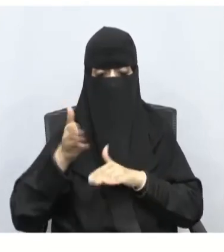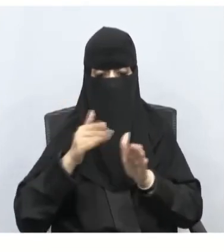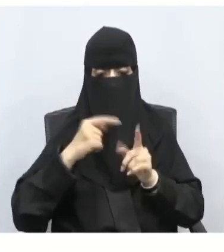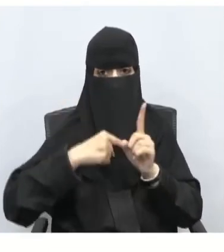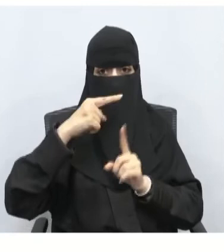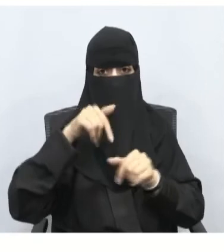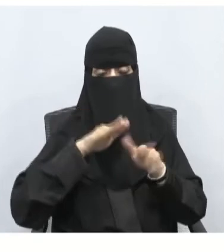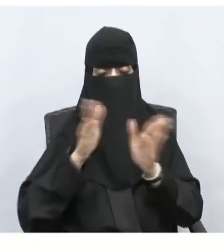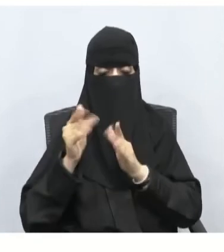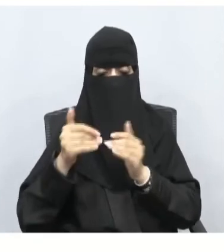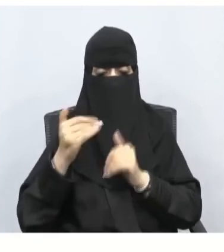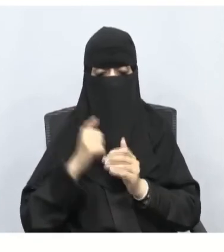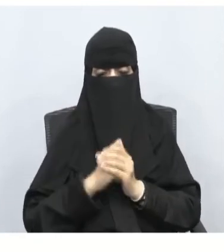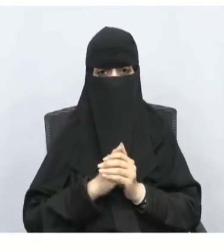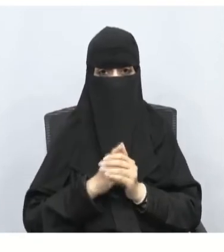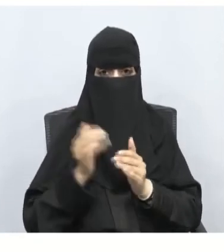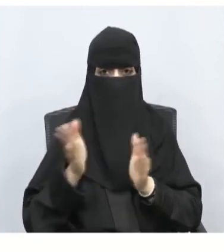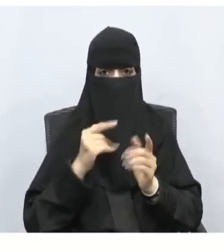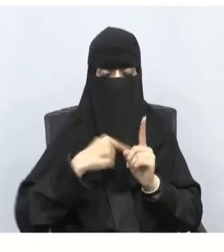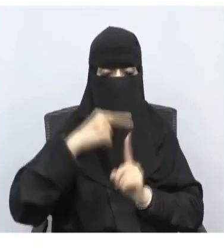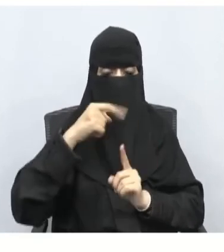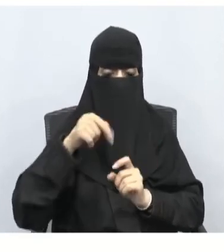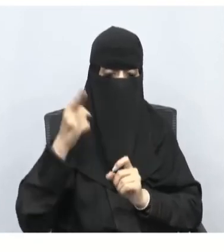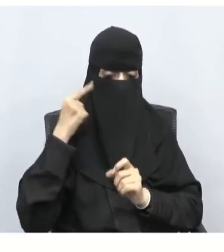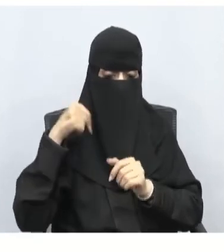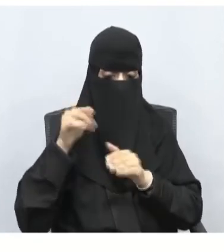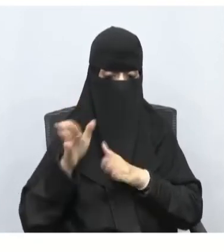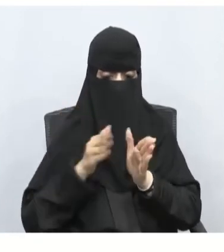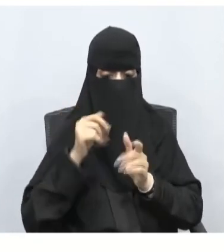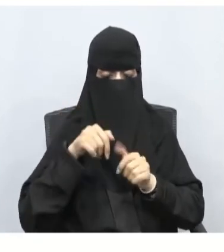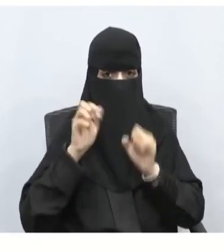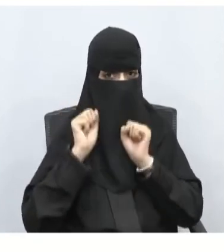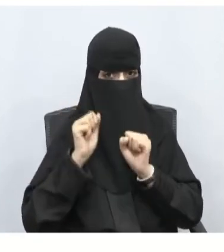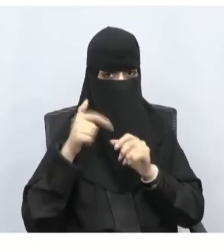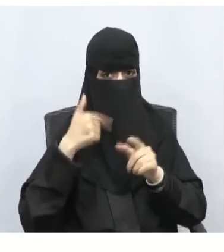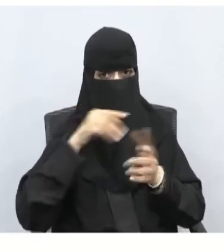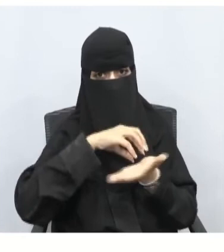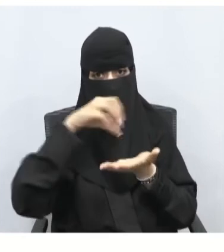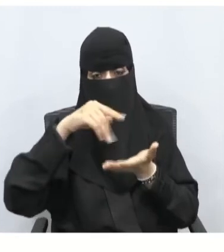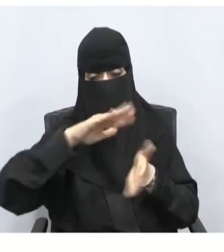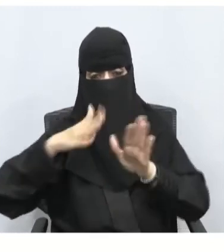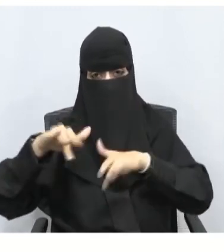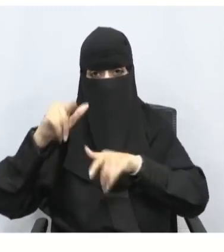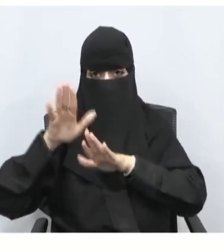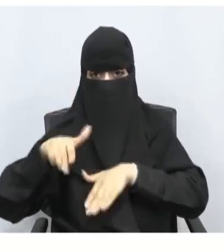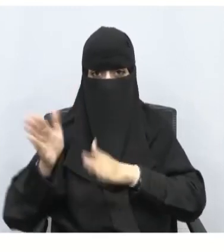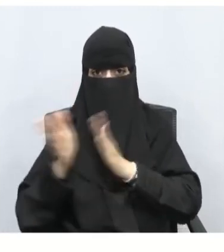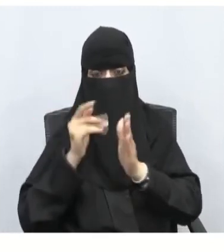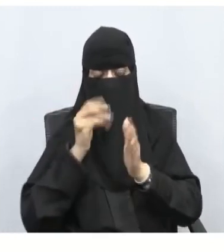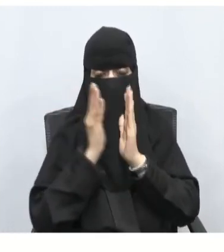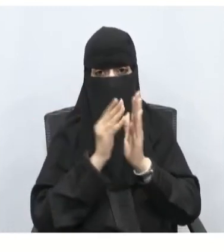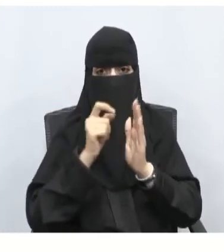على طبيعة المادة ودرجة الحرارة. شدة الصوت هي مقدار الطاقة التي تنقلها الموجة خلال